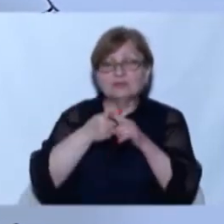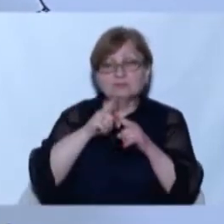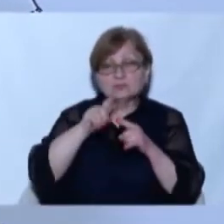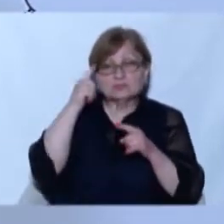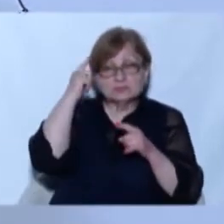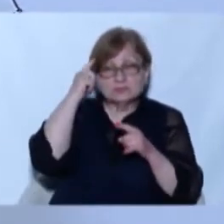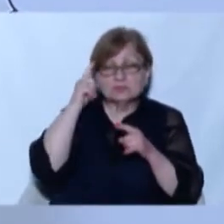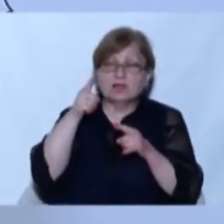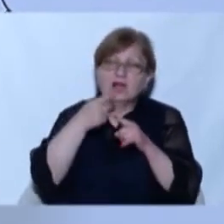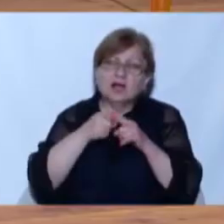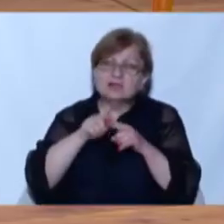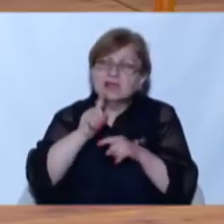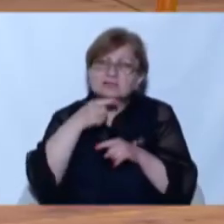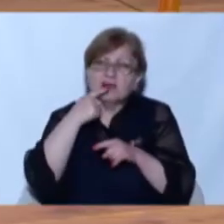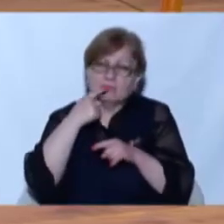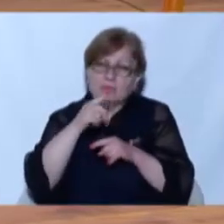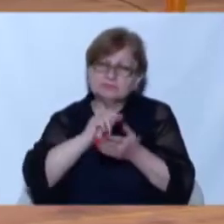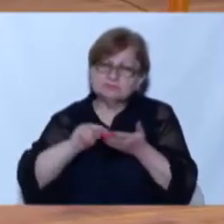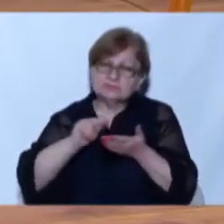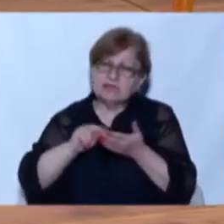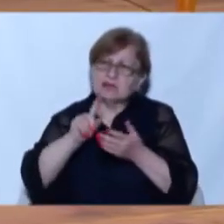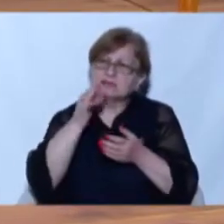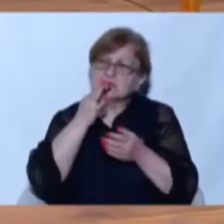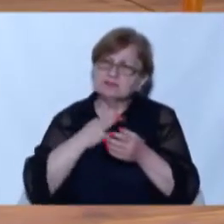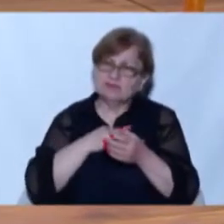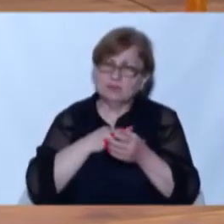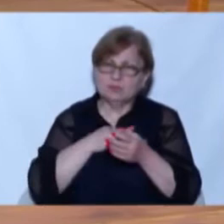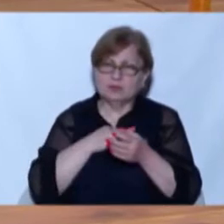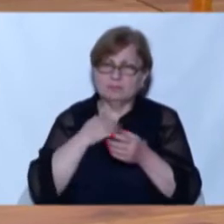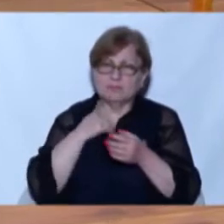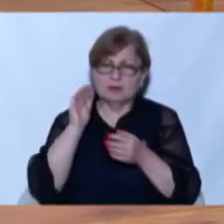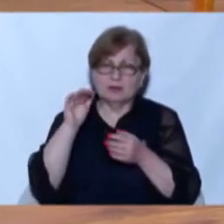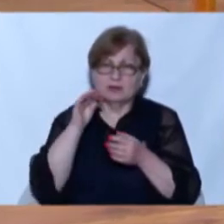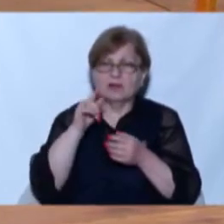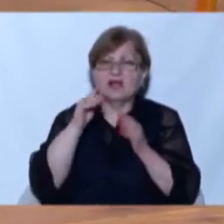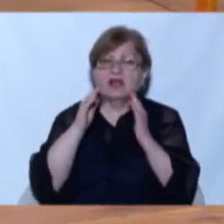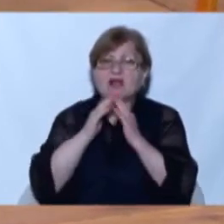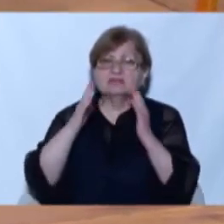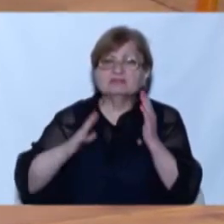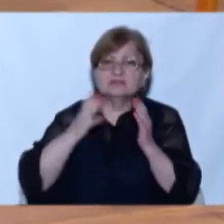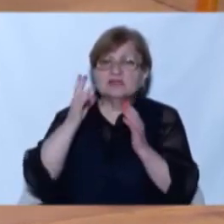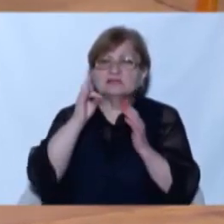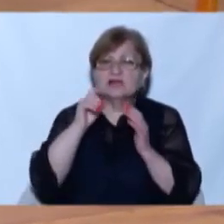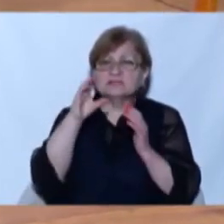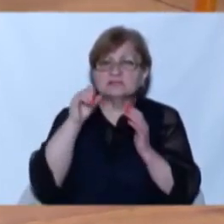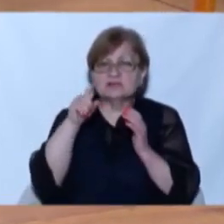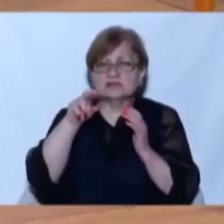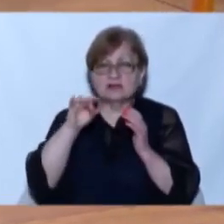დაფიქრდეთ, რა უნდა ამით თქვას წერალს. შეგახსენებთ, რომ ნასახლარი, ნასოფლარი